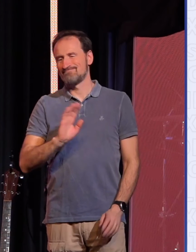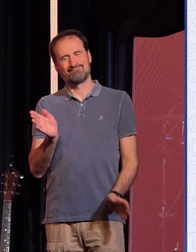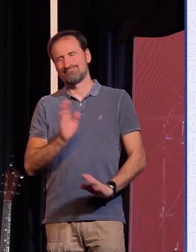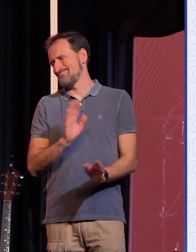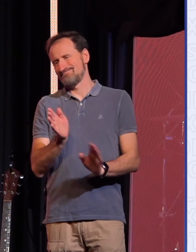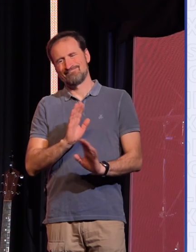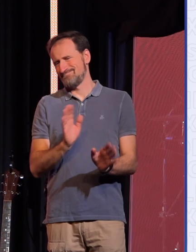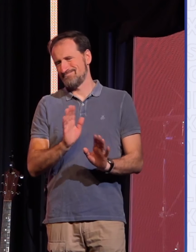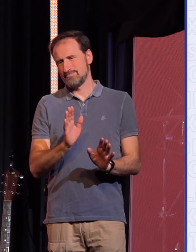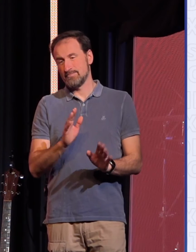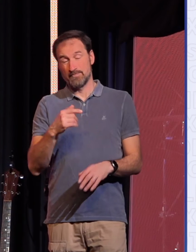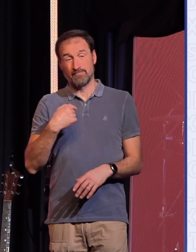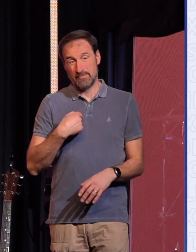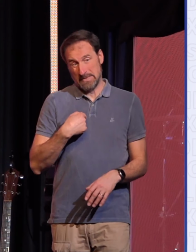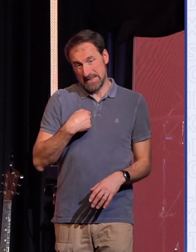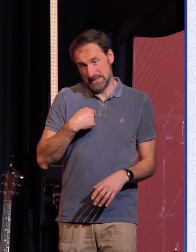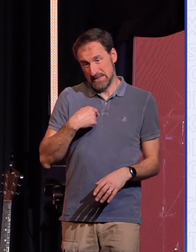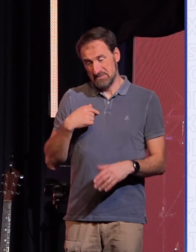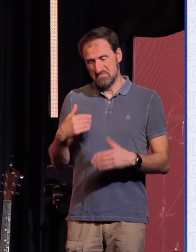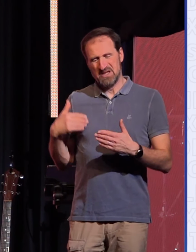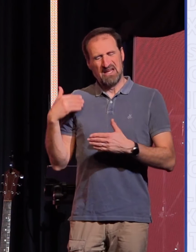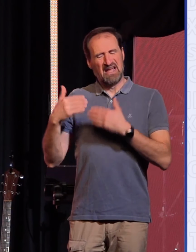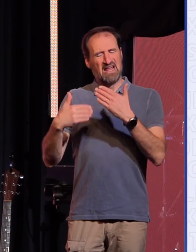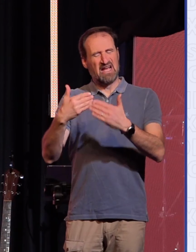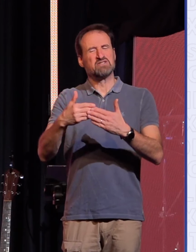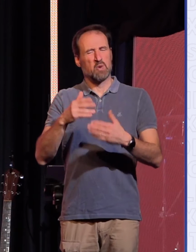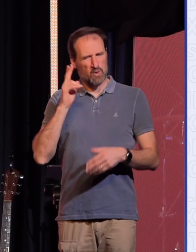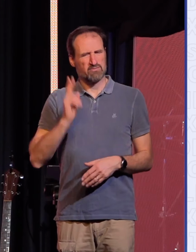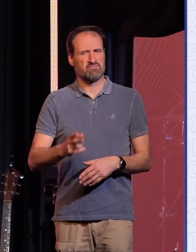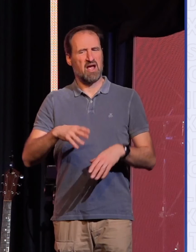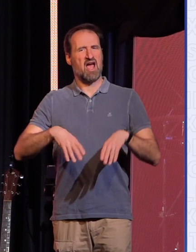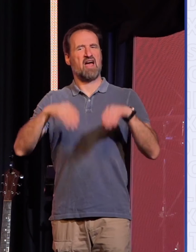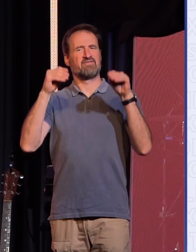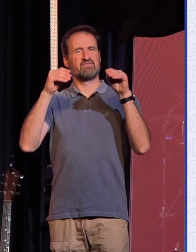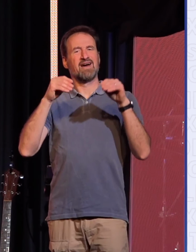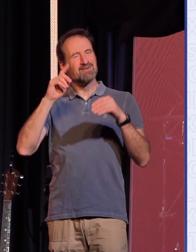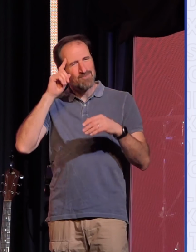Thema Online-Pornografie, glaube ich, hineingegangen ist. Bei mir ging das damals los.